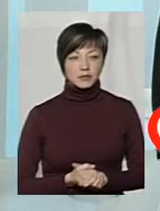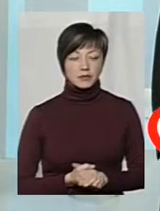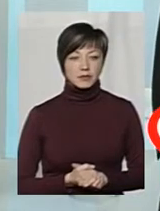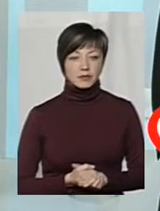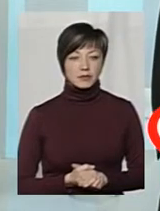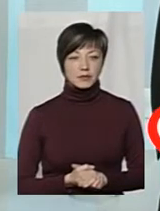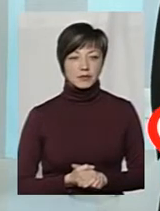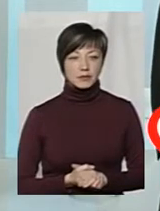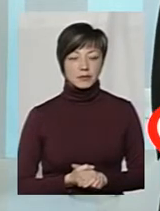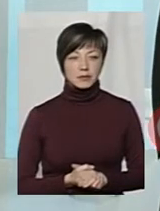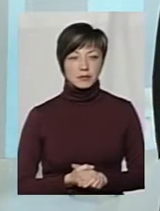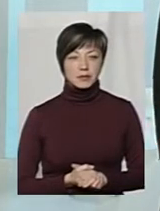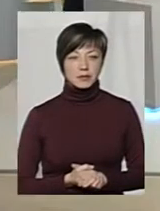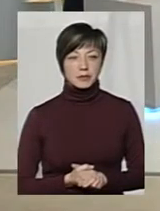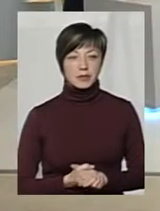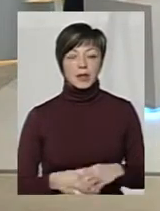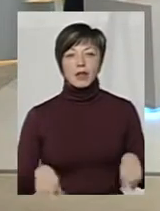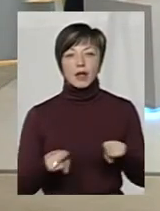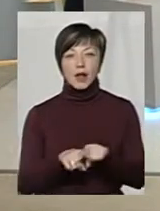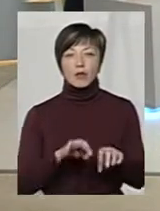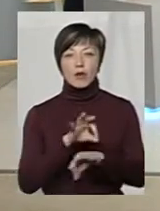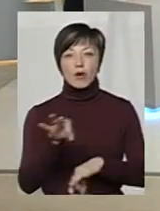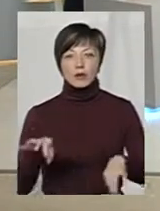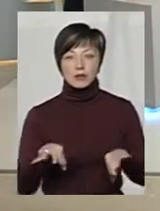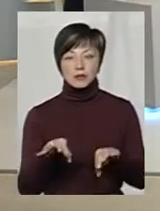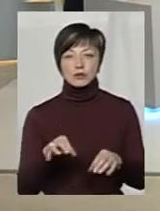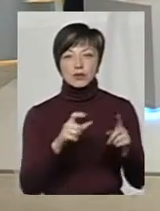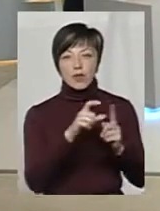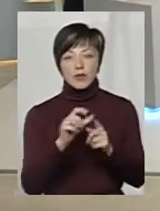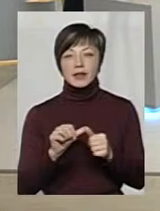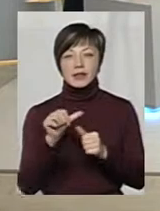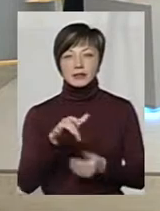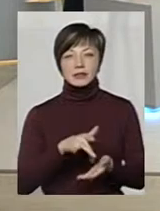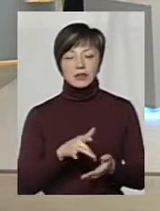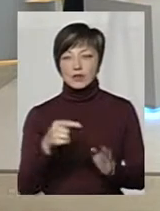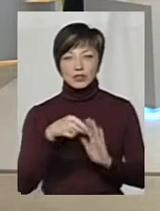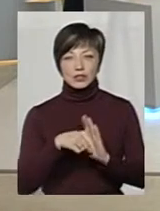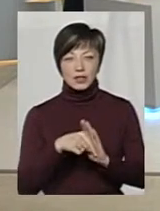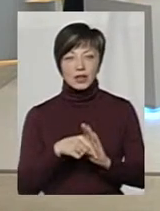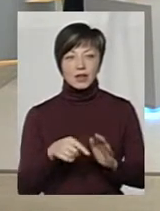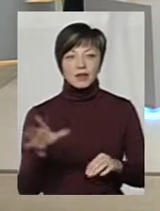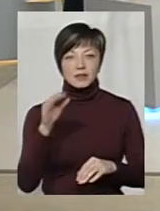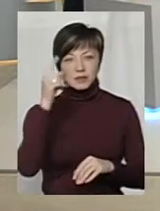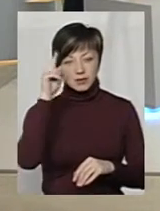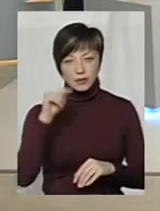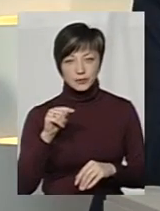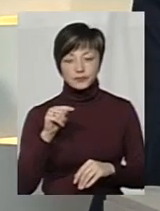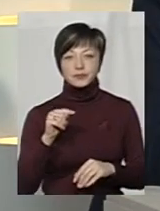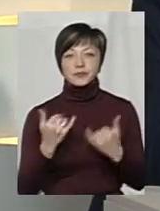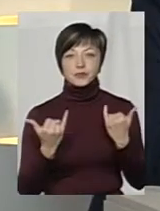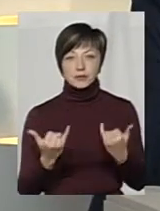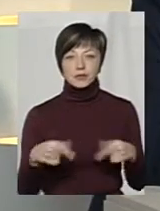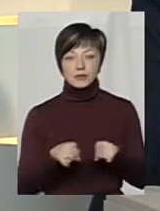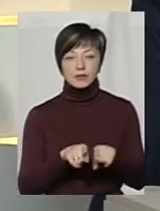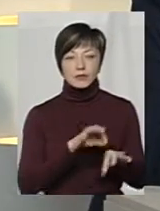Дякую. Дякую. Ну, таких проєктів, це слово децентралізація, це не означає, що я все володію. Тобто, сьогодні